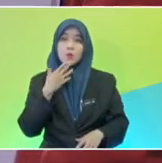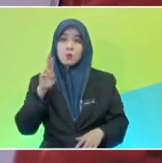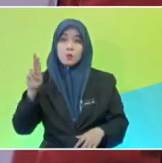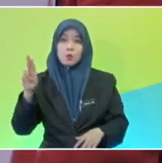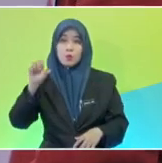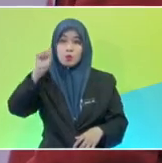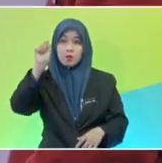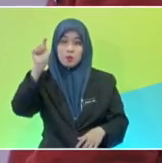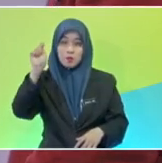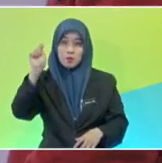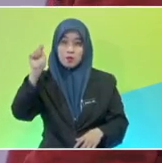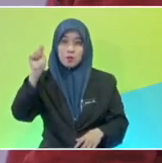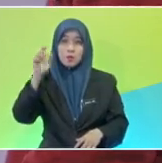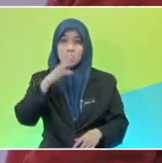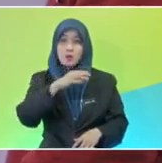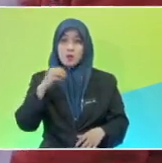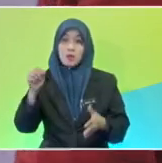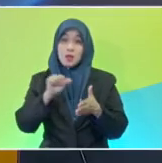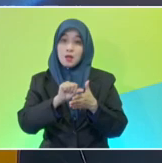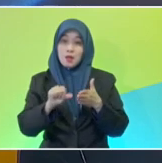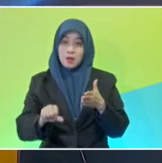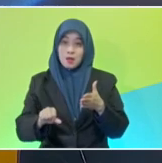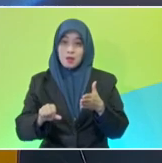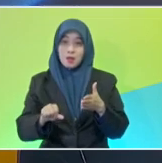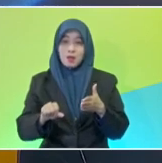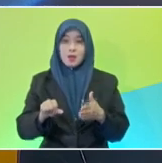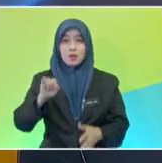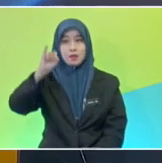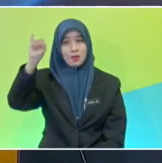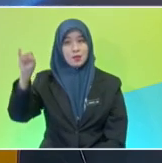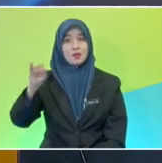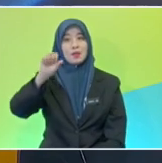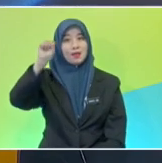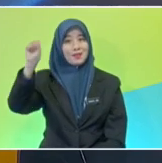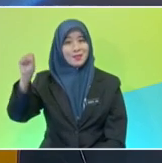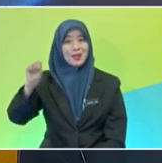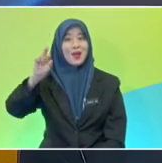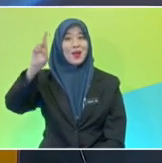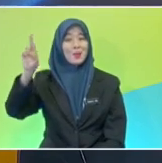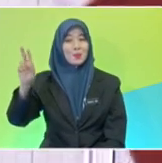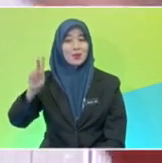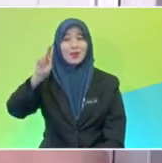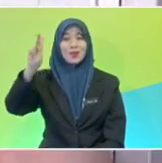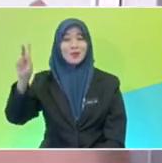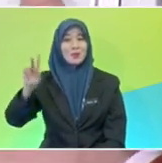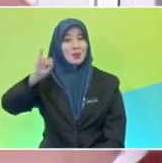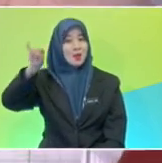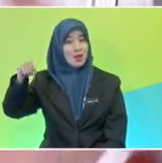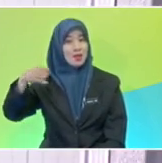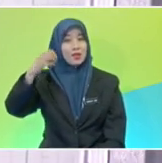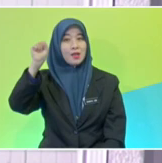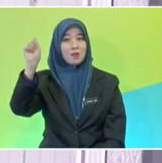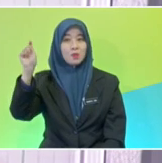Sabtu dan juga yang terakhir Isnin Selasa, Rabu Kamis,